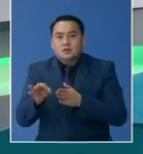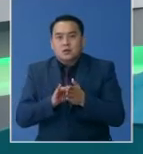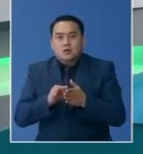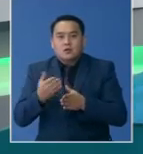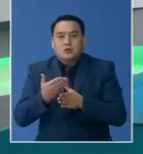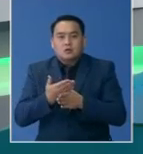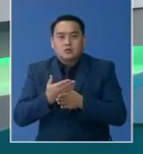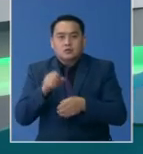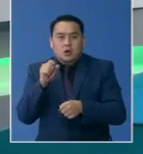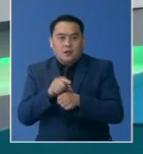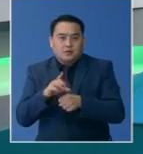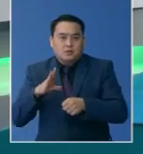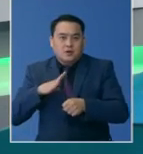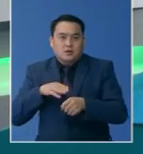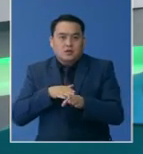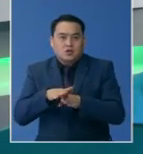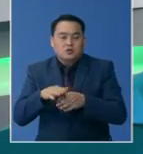шара қолдануға тапсырма жүктеді.